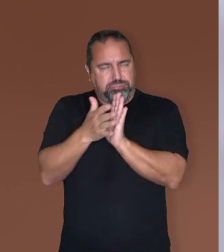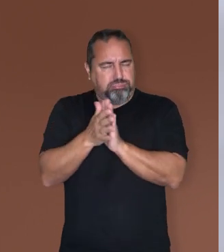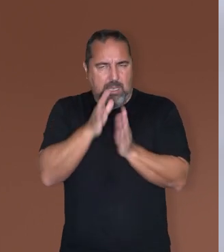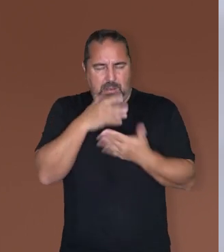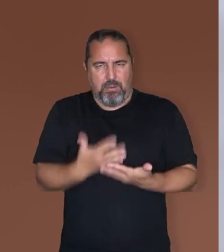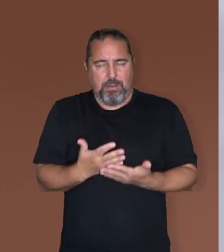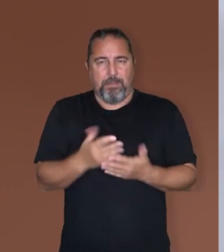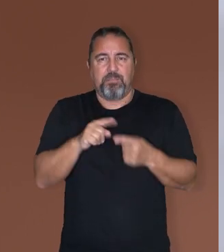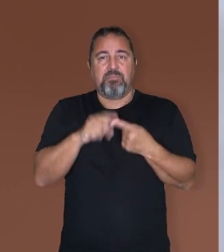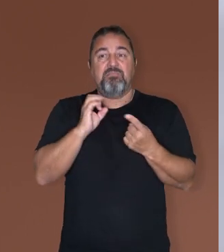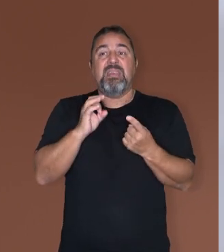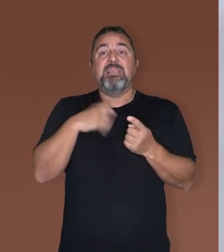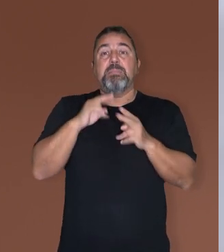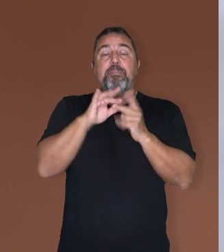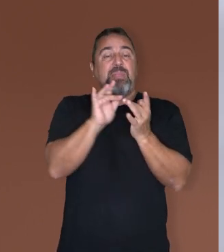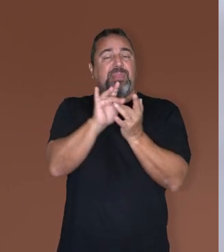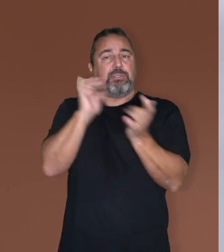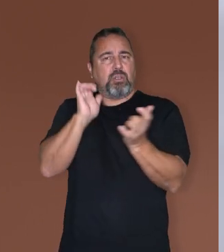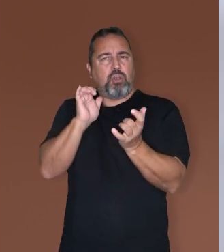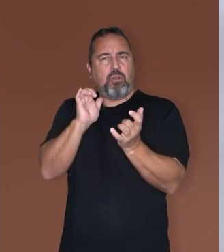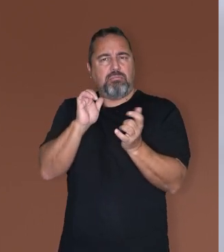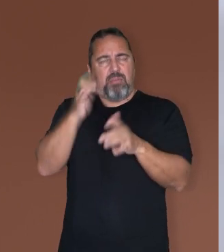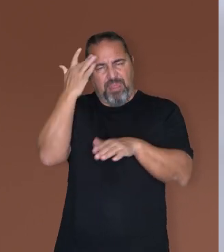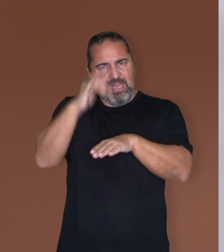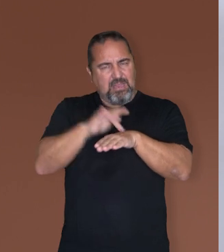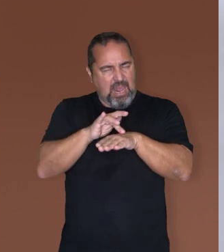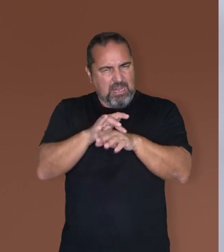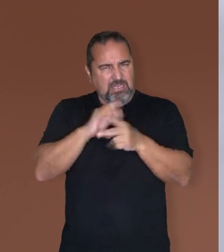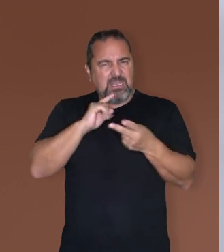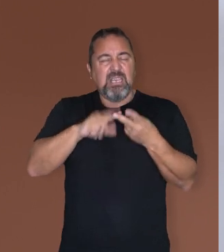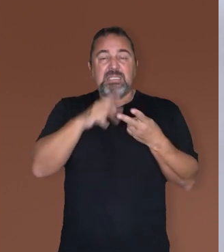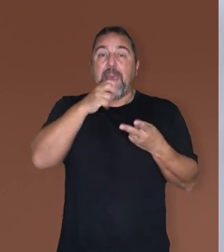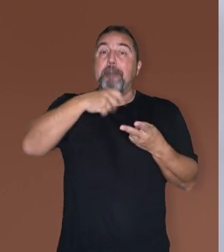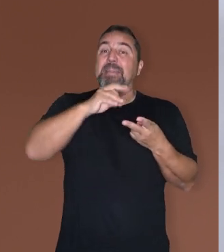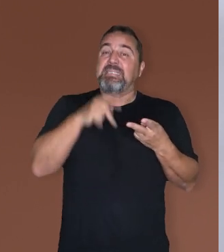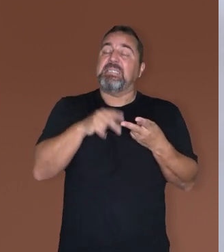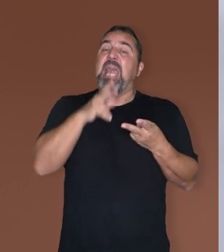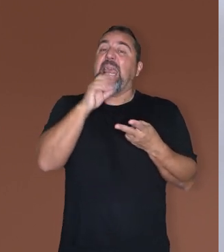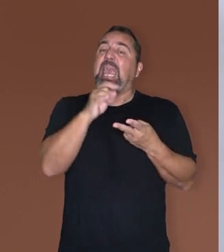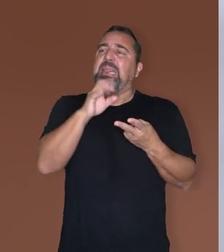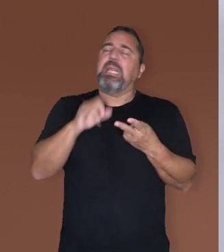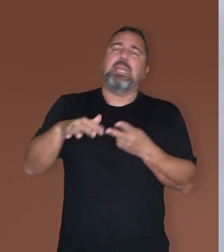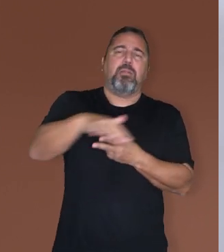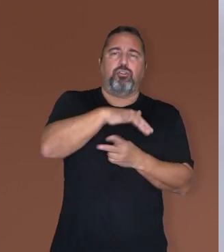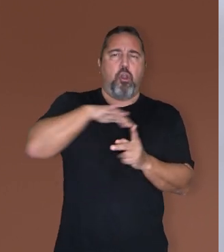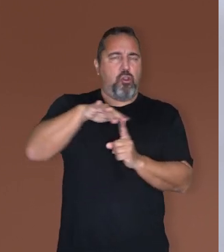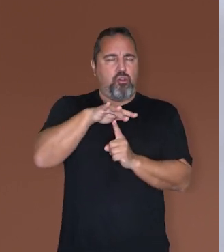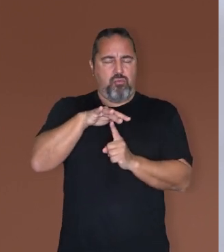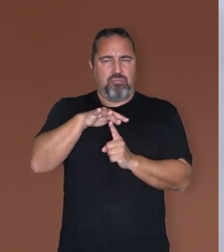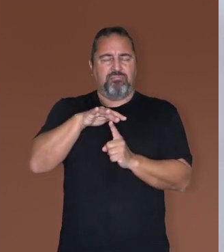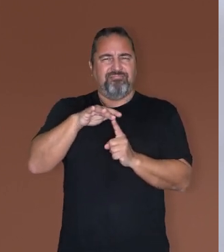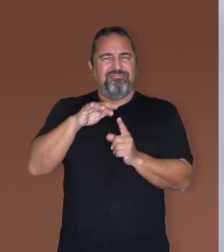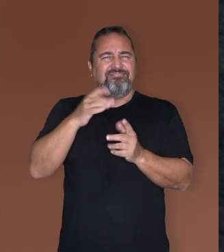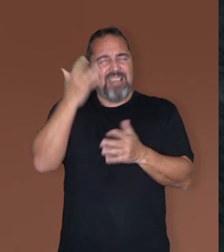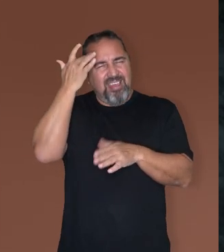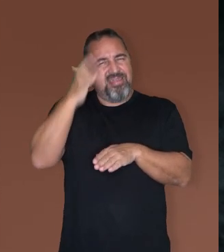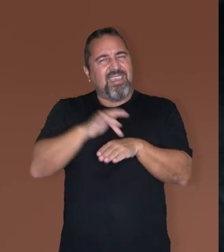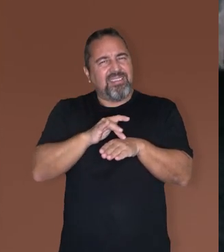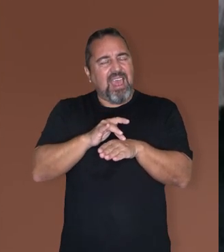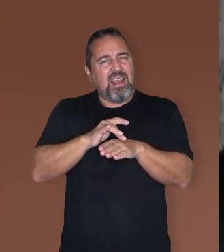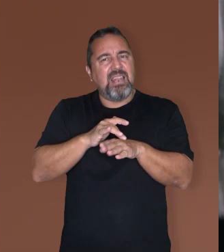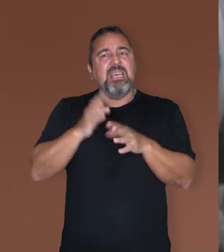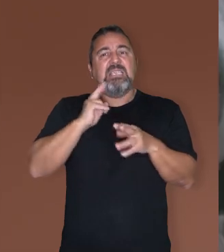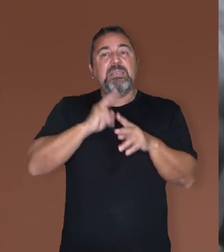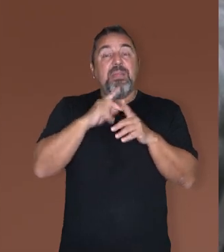edukiak. Deskonexio digitala. Matxina eta heitina ingurune digitalean, eta